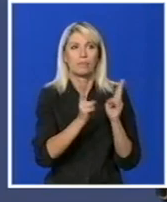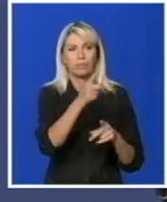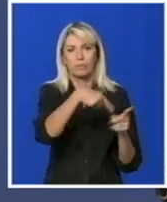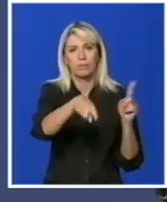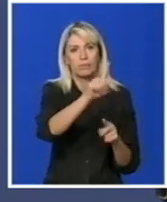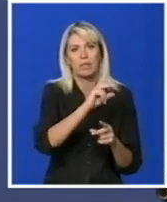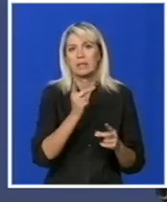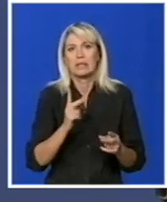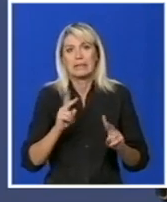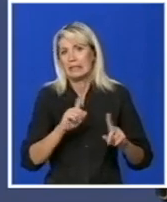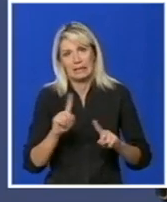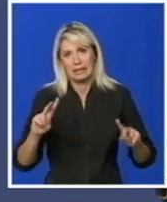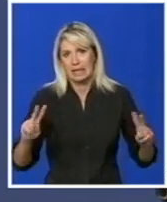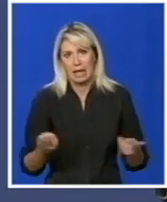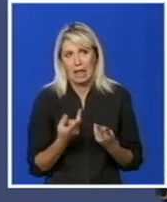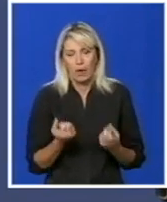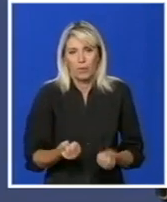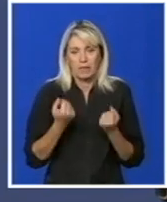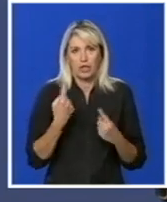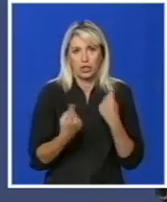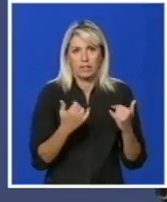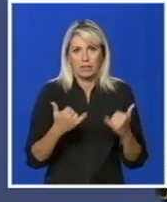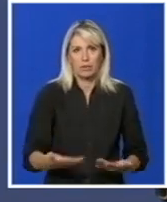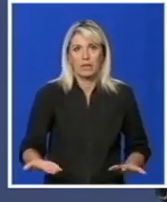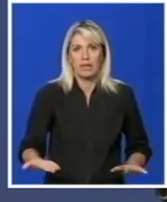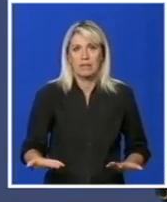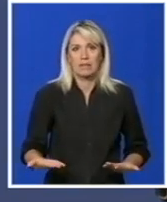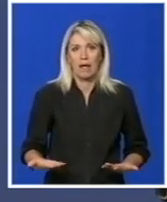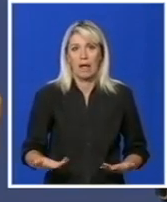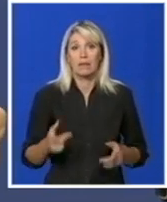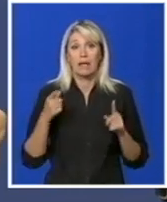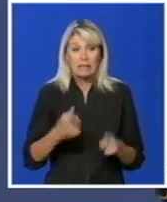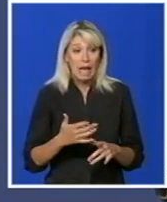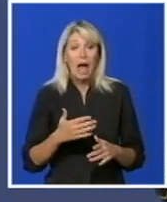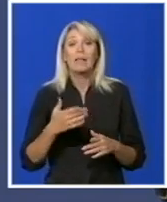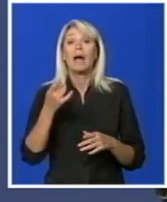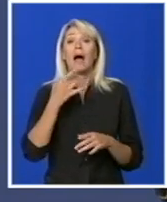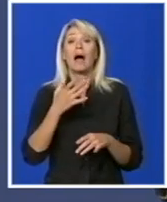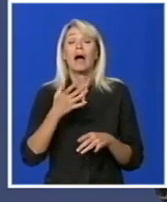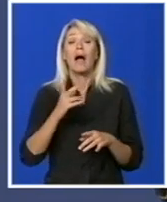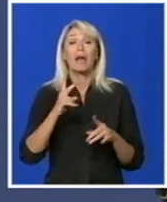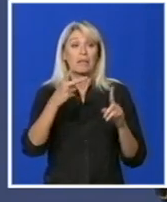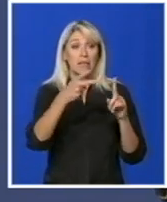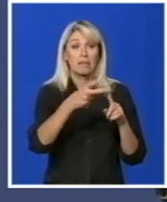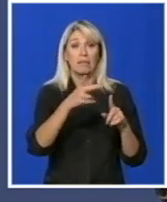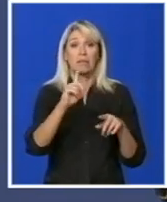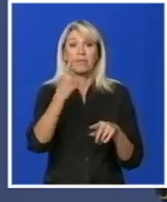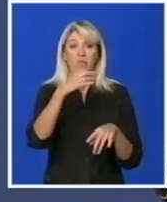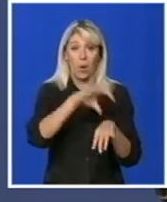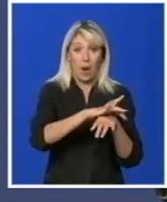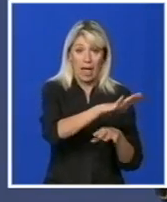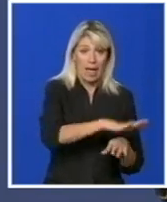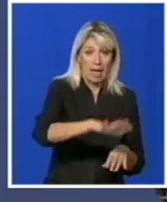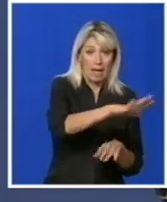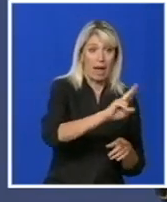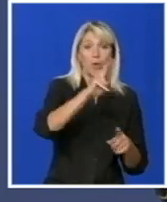teškoj situaciji. Znate, neko mi je rekao, čak posle zdravstvenih radnika oni će biti najizloženiji s obzirom na broj rizika. Ali s druge